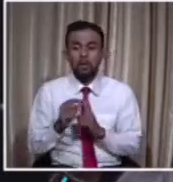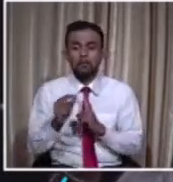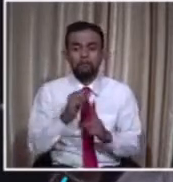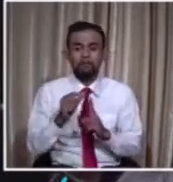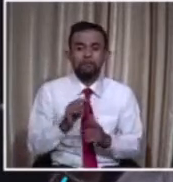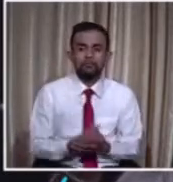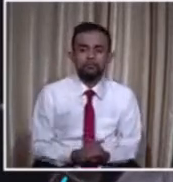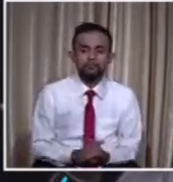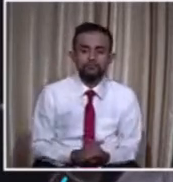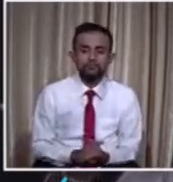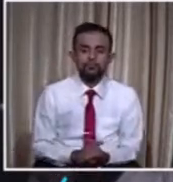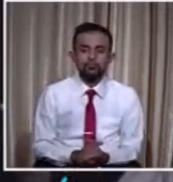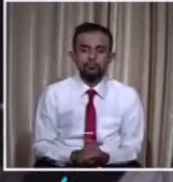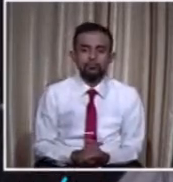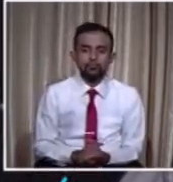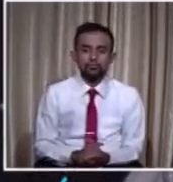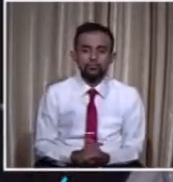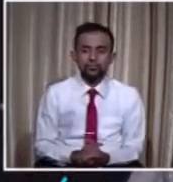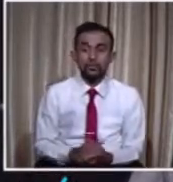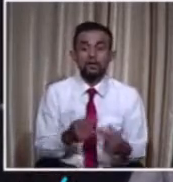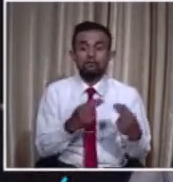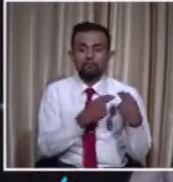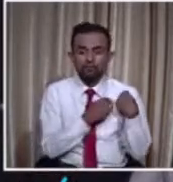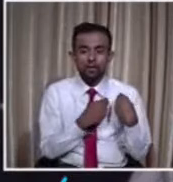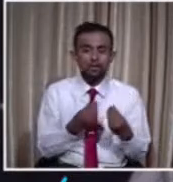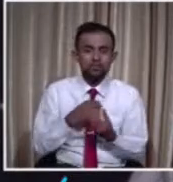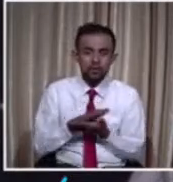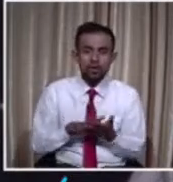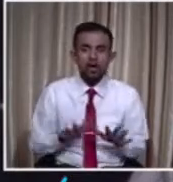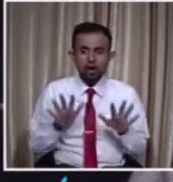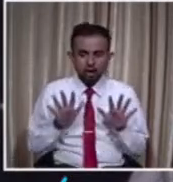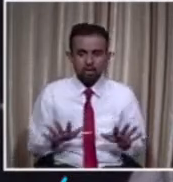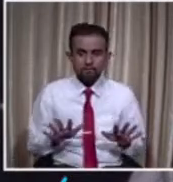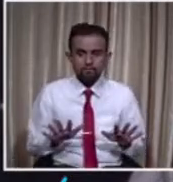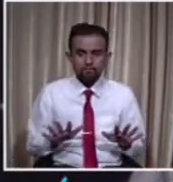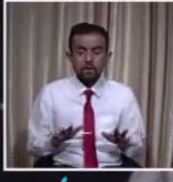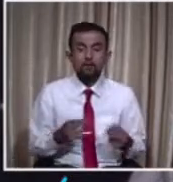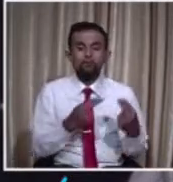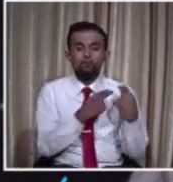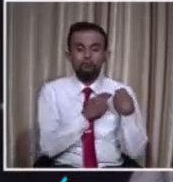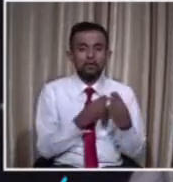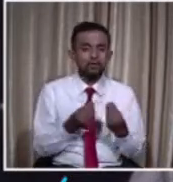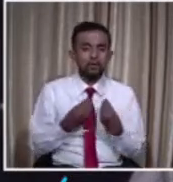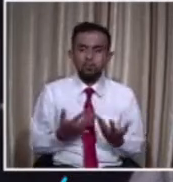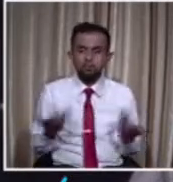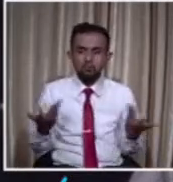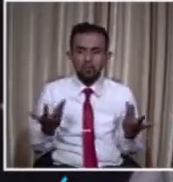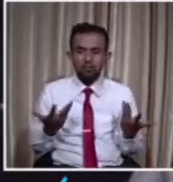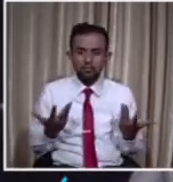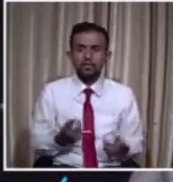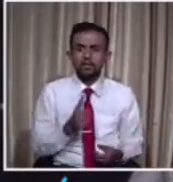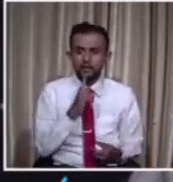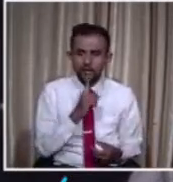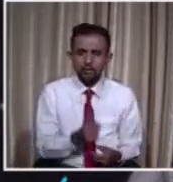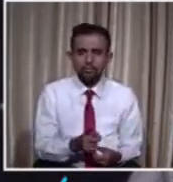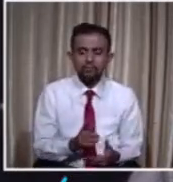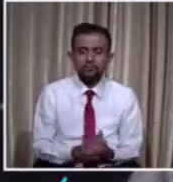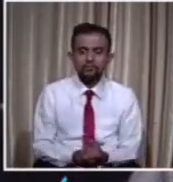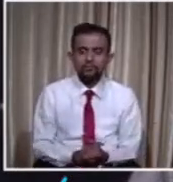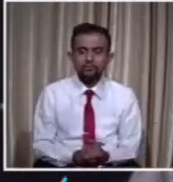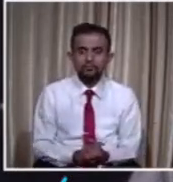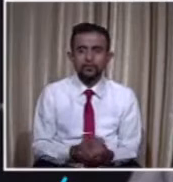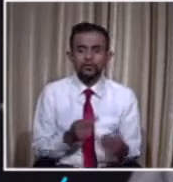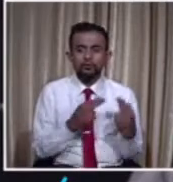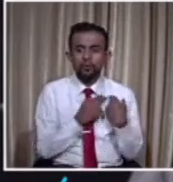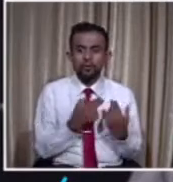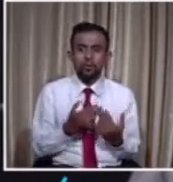tuat. Esendahai wagakim agan napi lasti, wagakim daran beriay beri bawa kiuwa. Emana